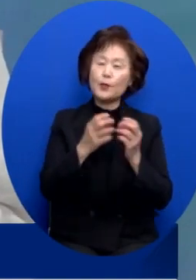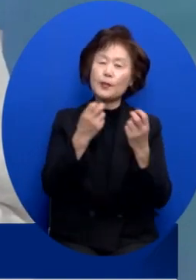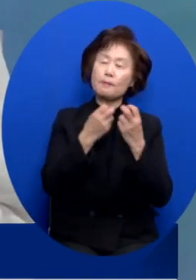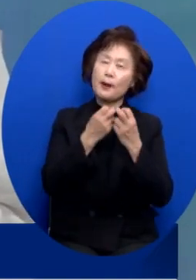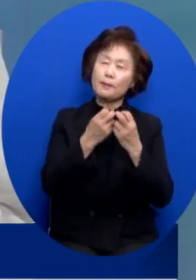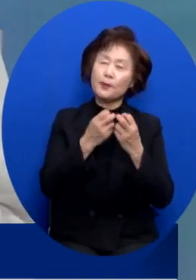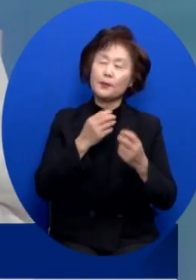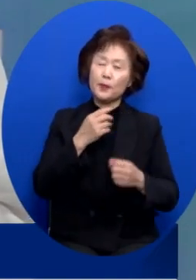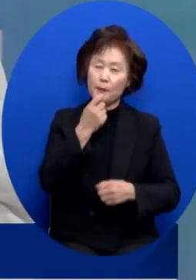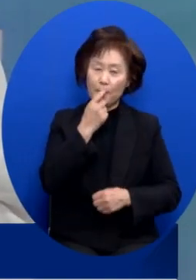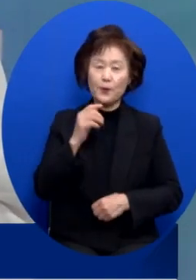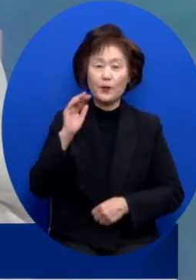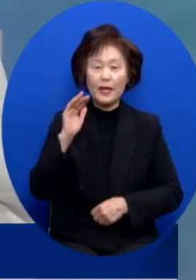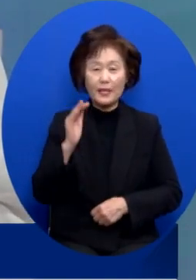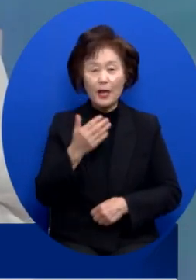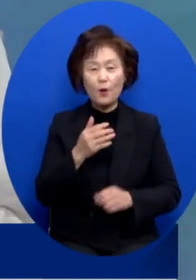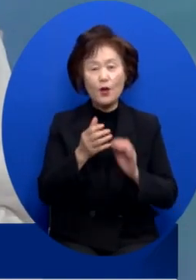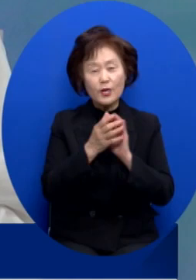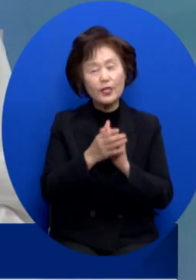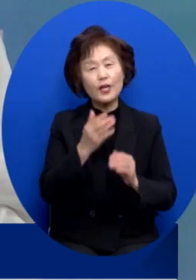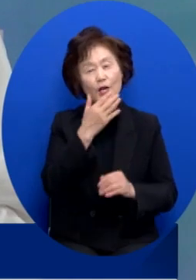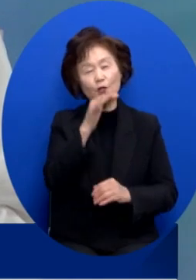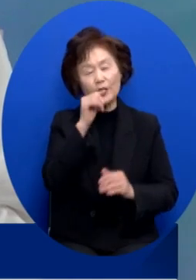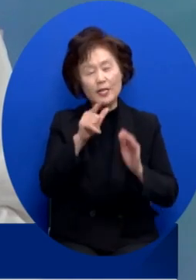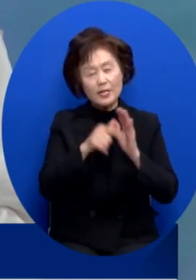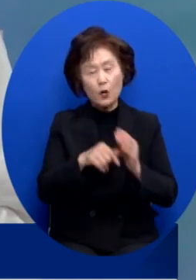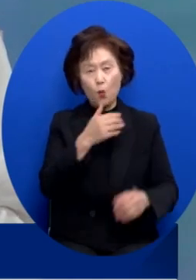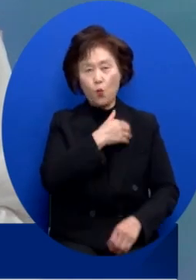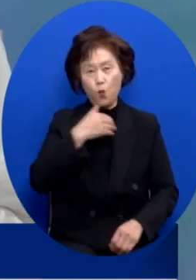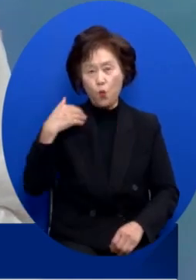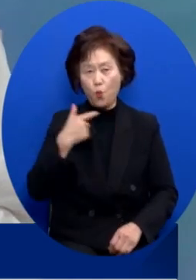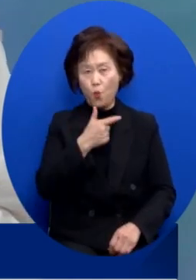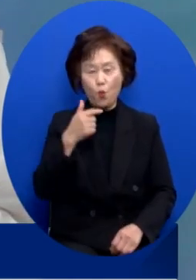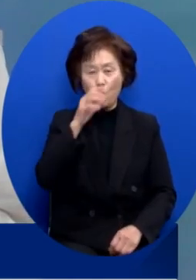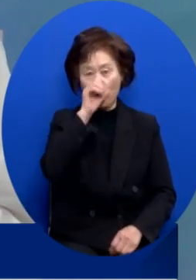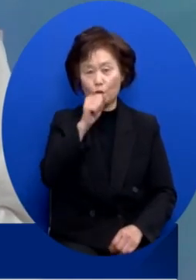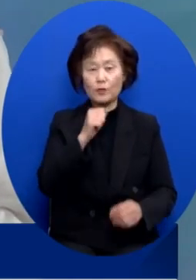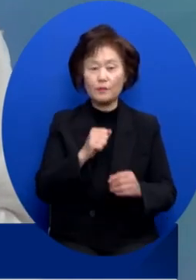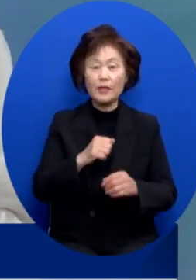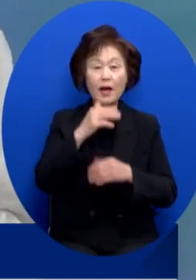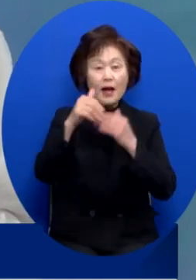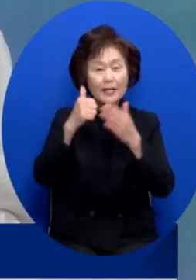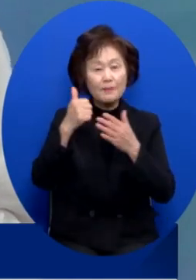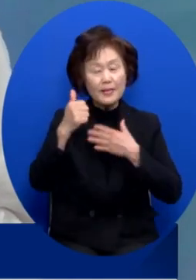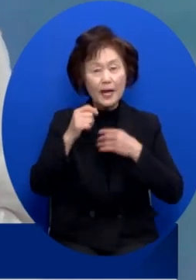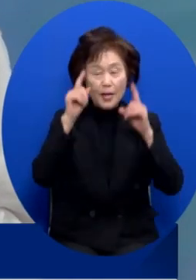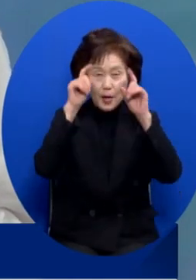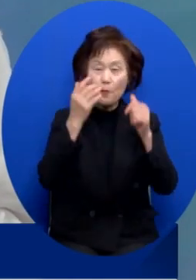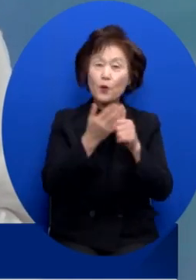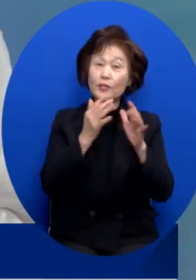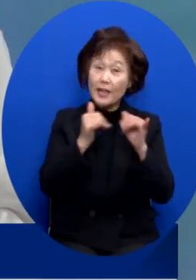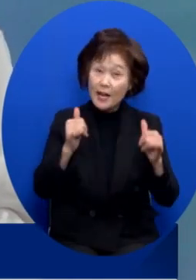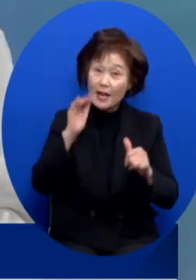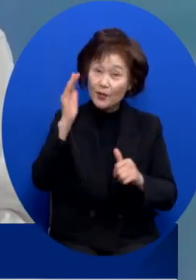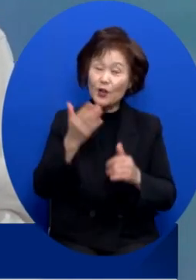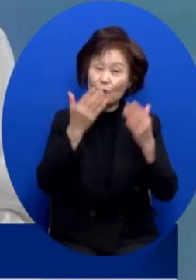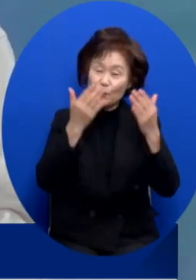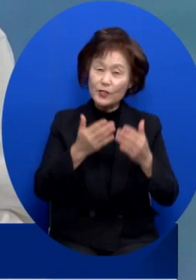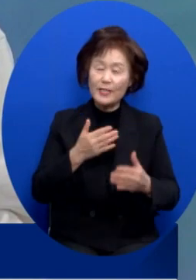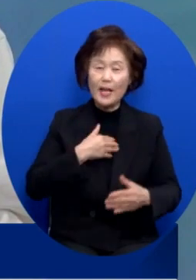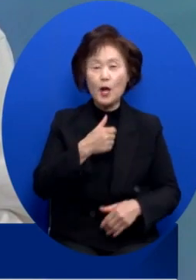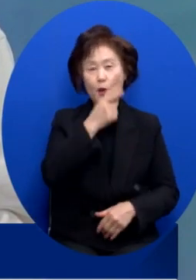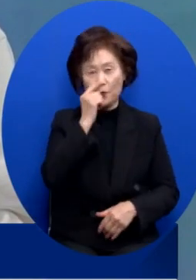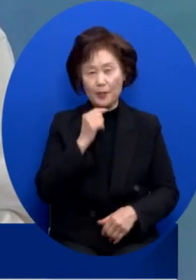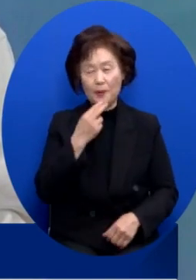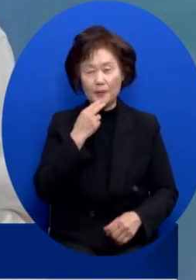수 있는 게 그래서 너무 행복했어요. 하나님이 나의 목자 되어주시니 내게 부족함이 없고 라는 그런 고백을